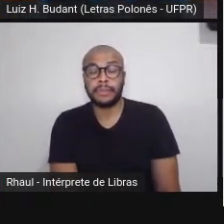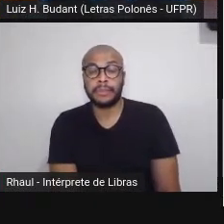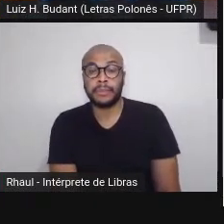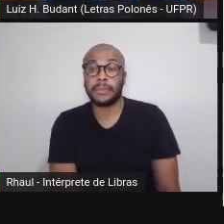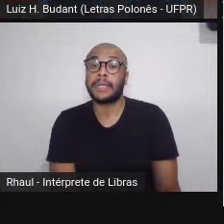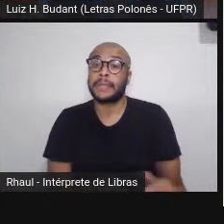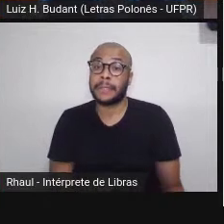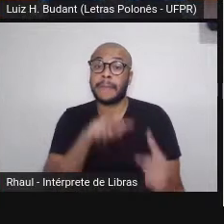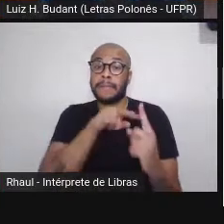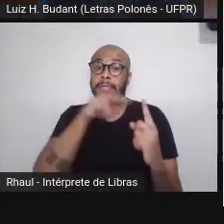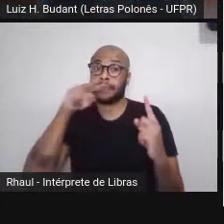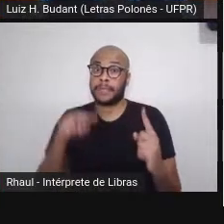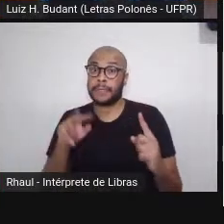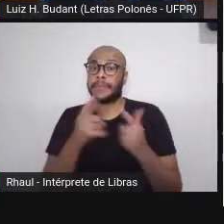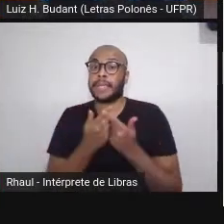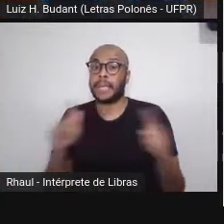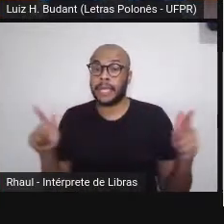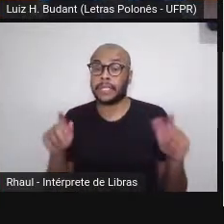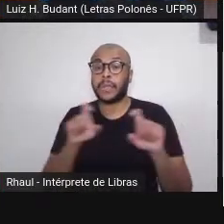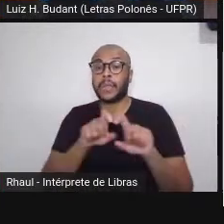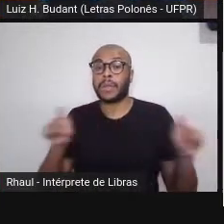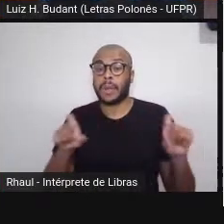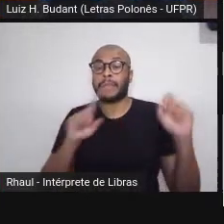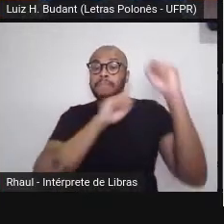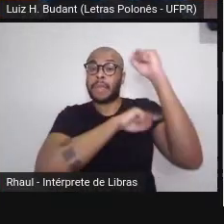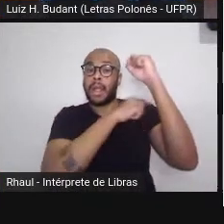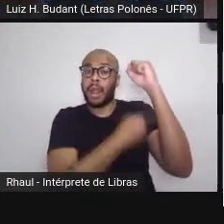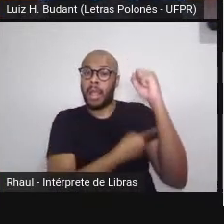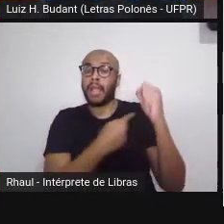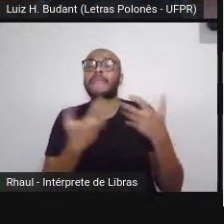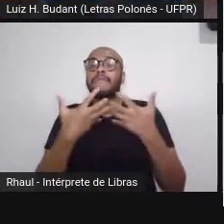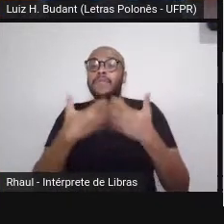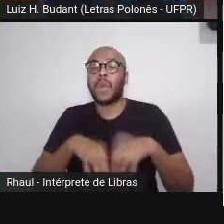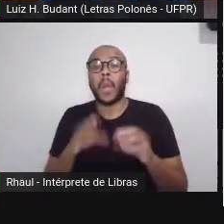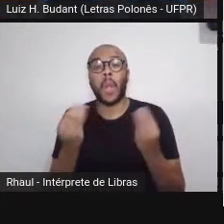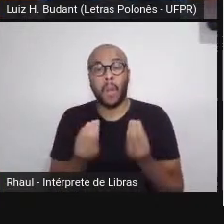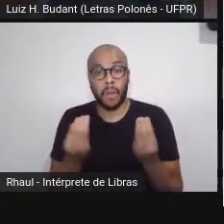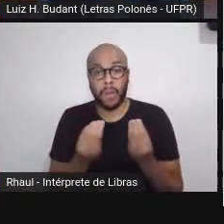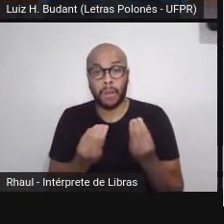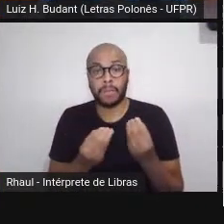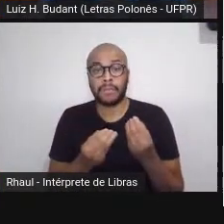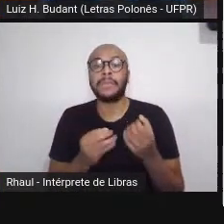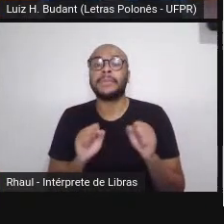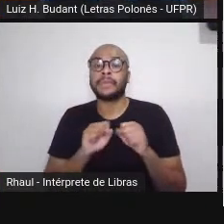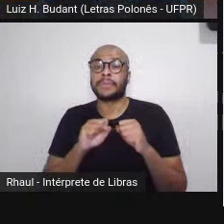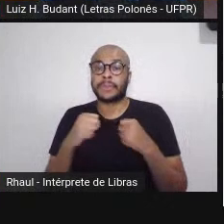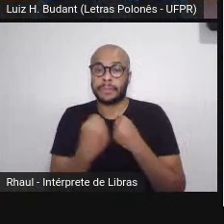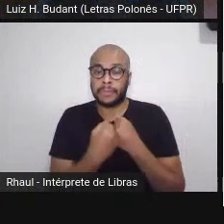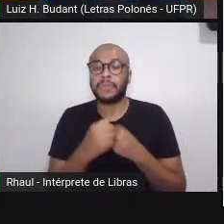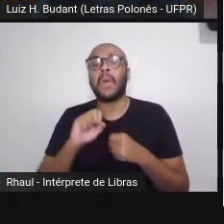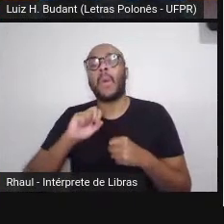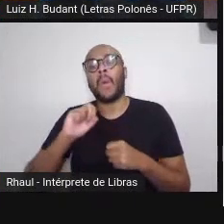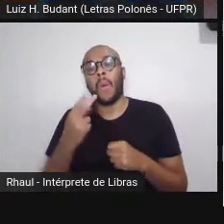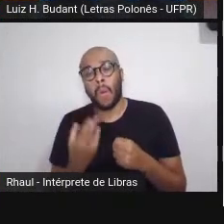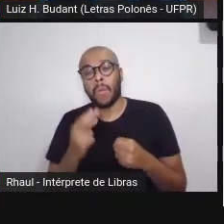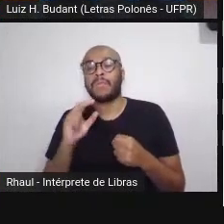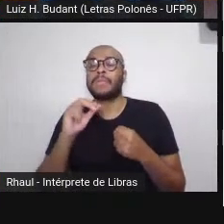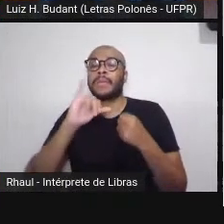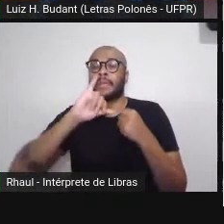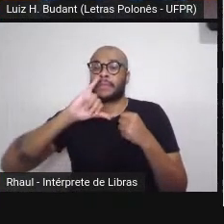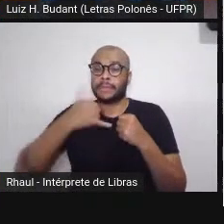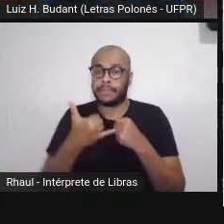ponto de vista da gramática, o sobrenome polonês ele pode funcionar como um substantivo ou como um adjetivo. A professora aqui traz